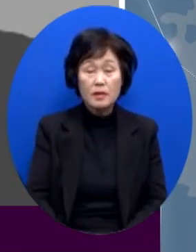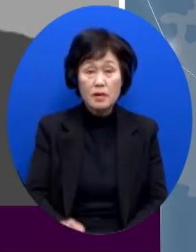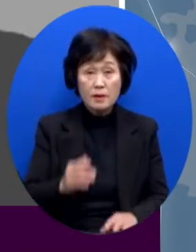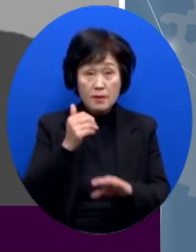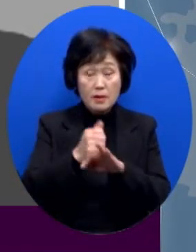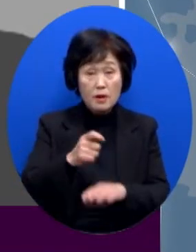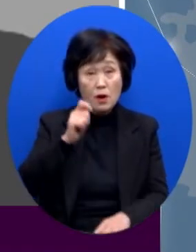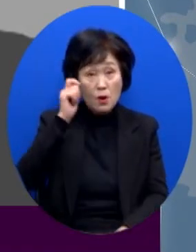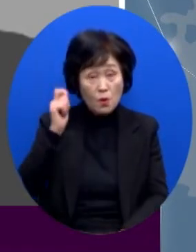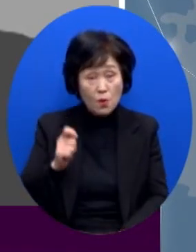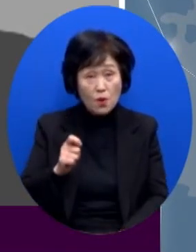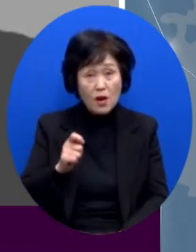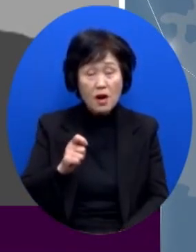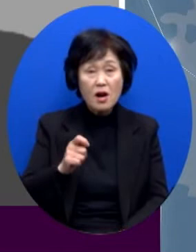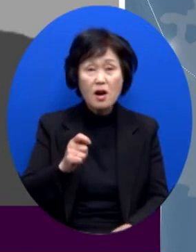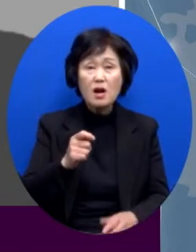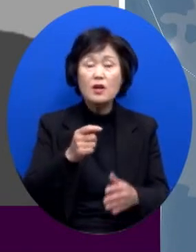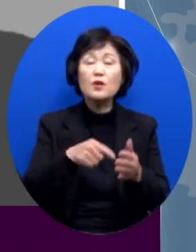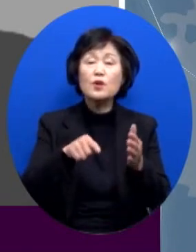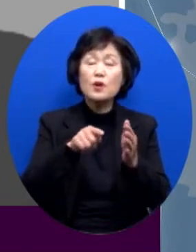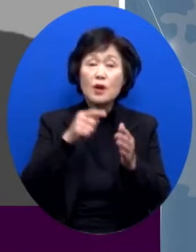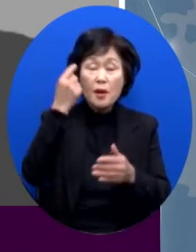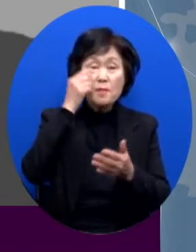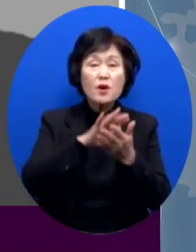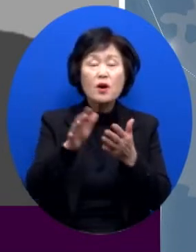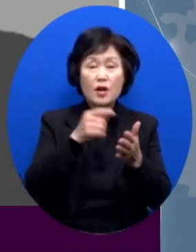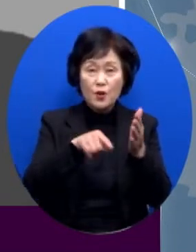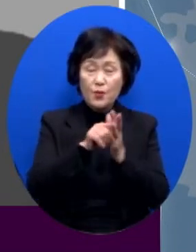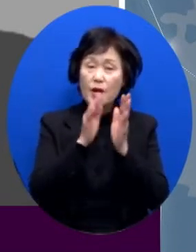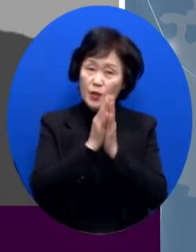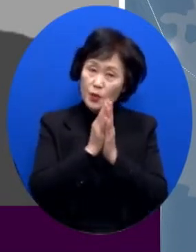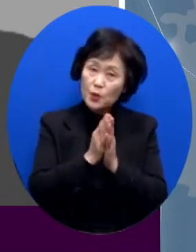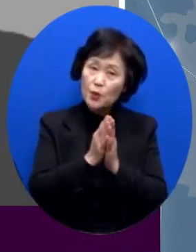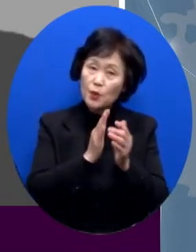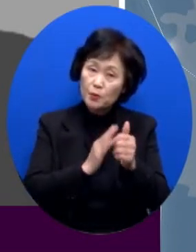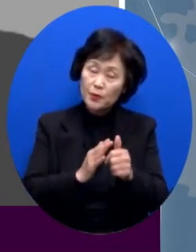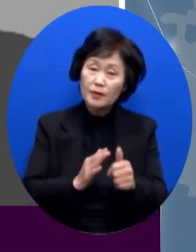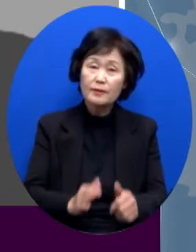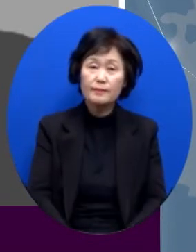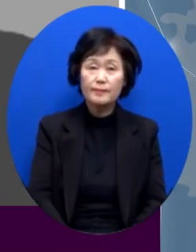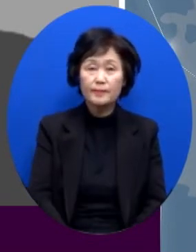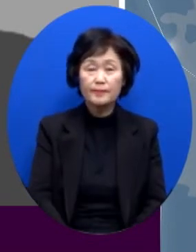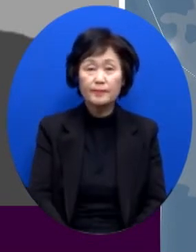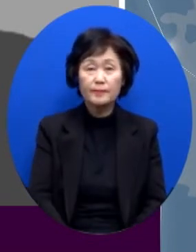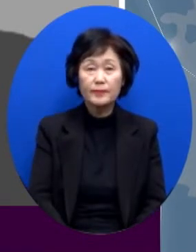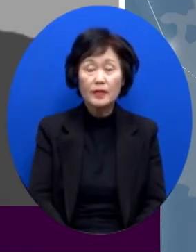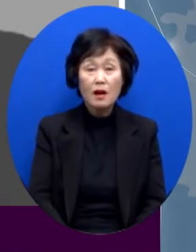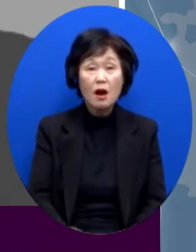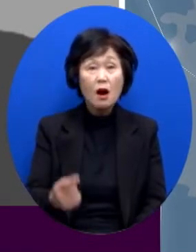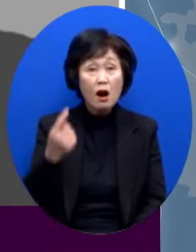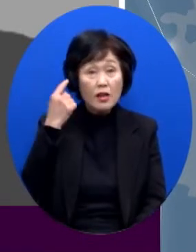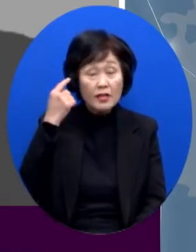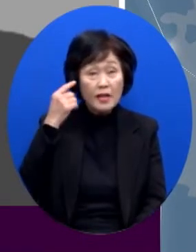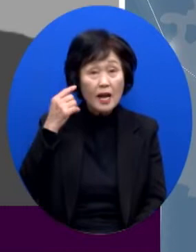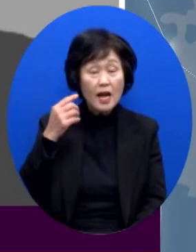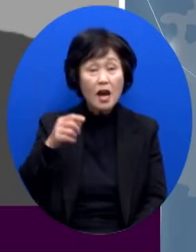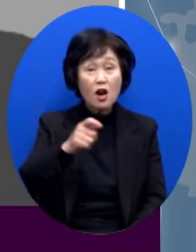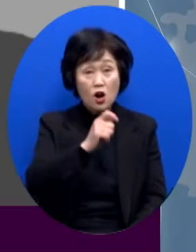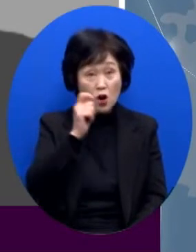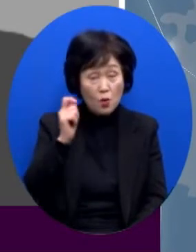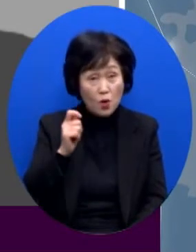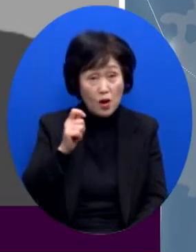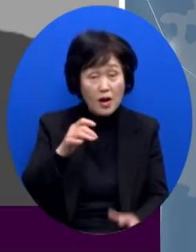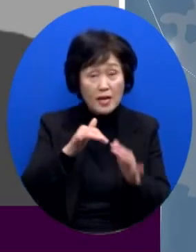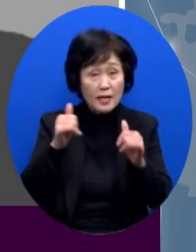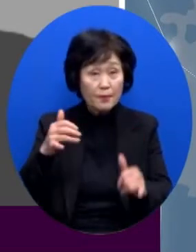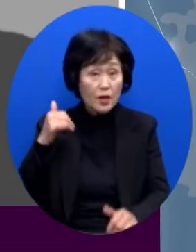에서 한국에 있는 성님들 계속 계속 지나고 있다고 평가하고 너무 스님이 되고 큰 이루어진다고